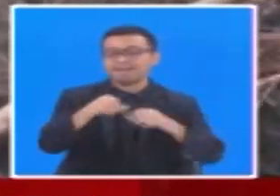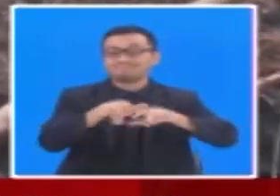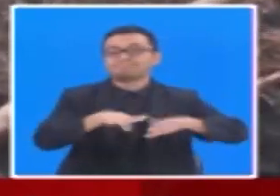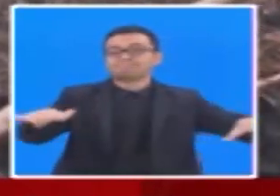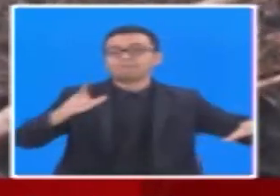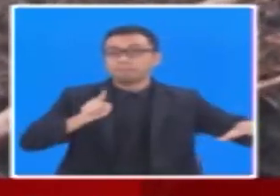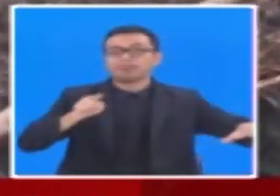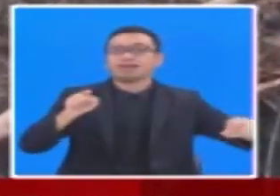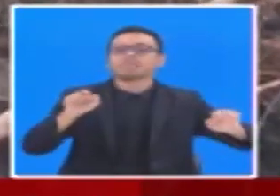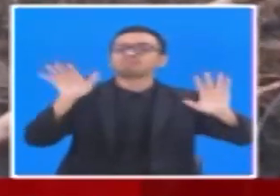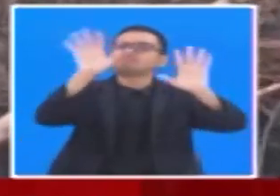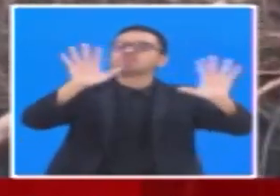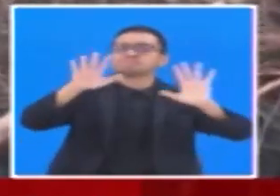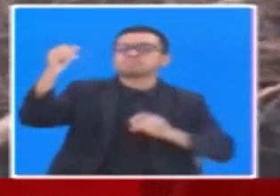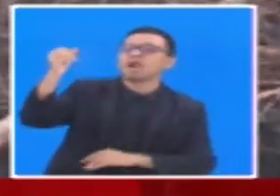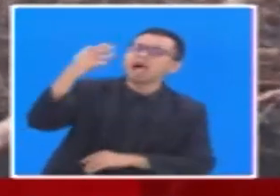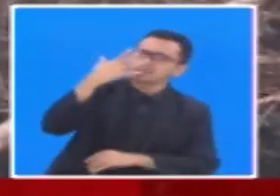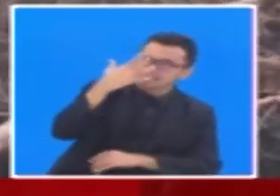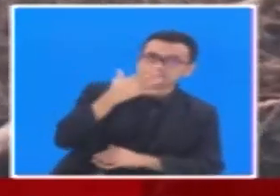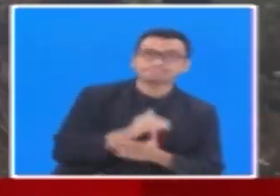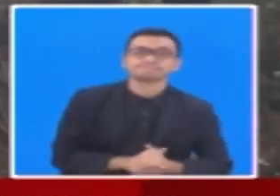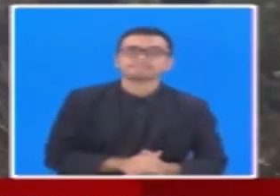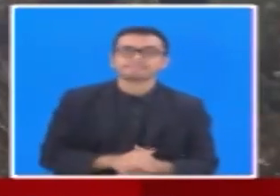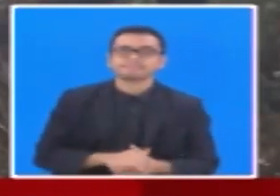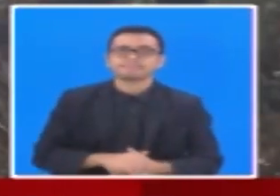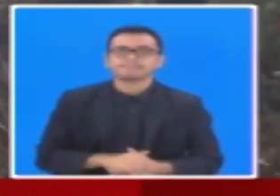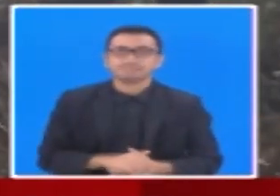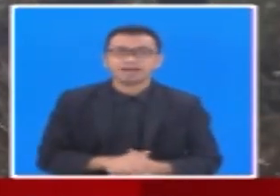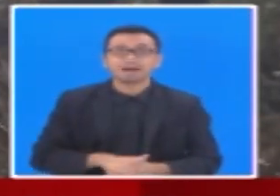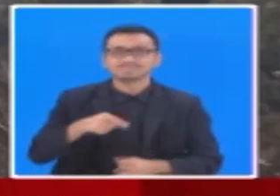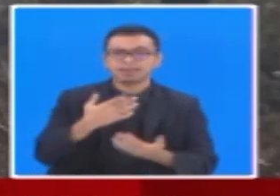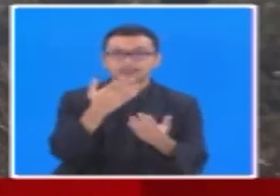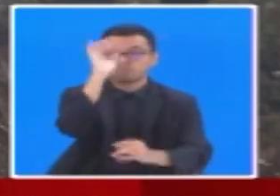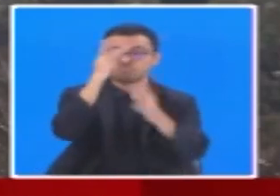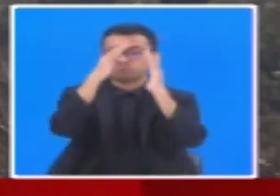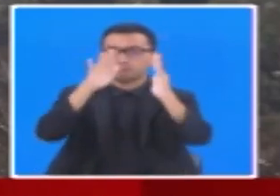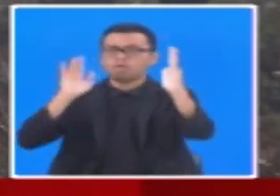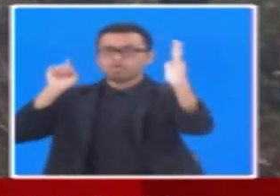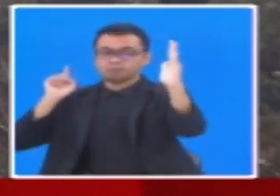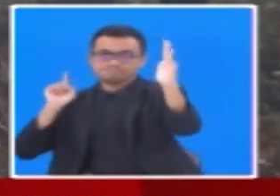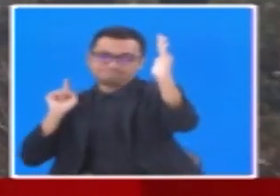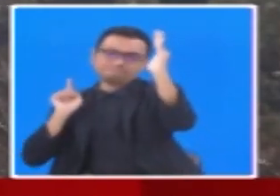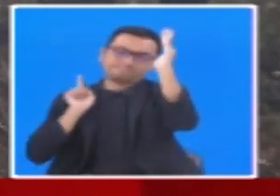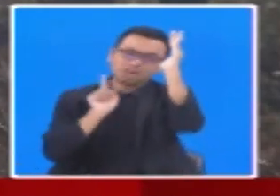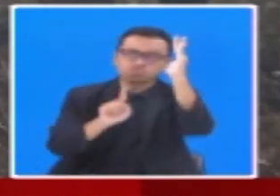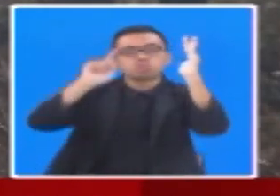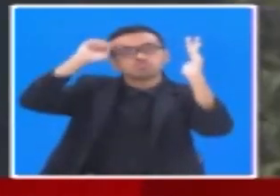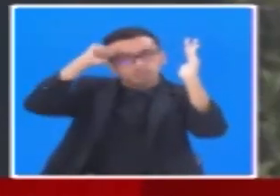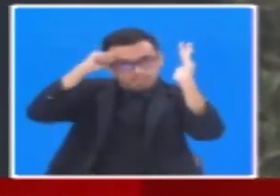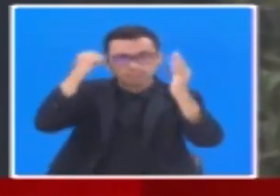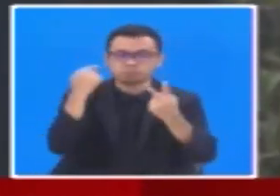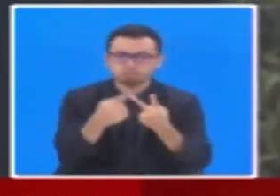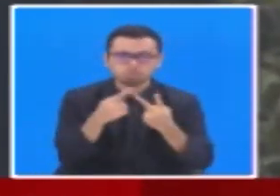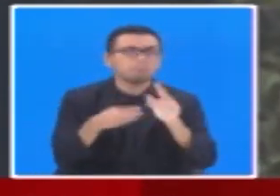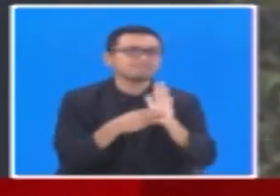Barat. Namun sulitnya akses dan keterbatasannya air membuat petugas kewalahan untuk memadamkan api.